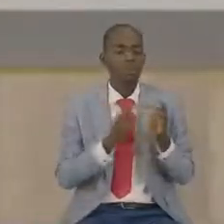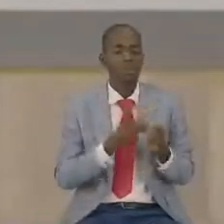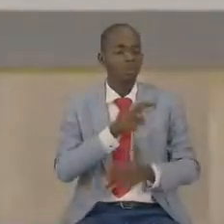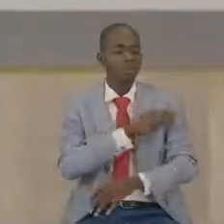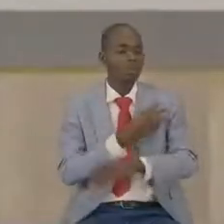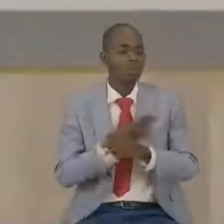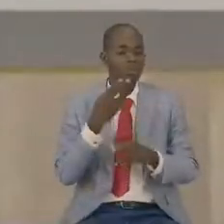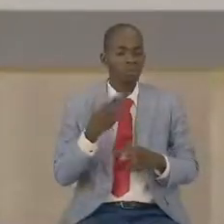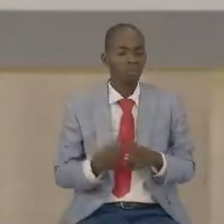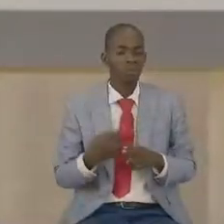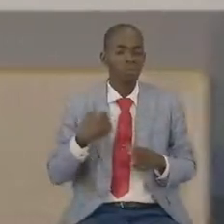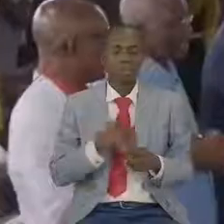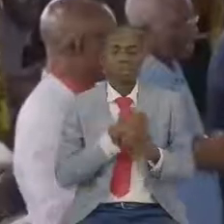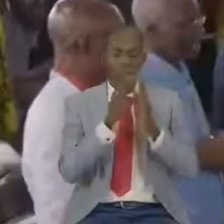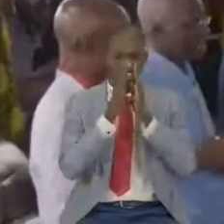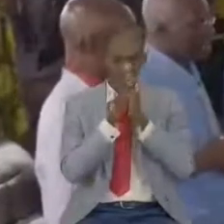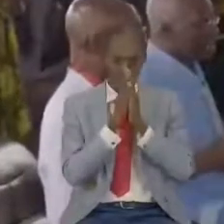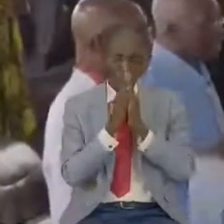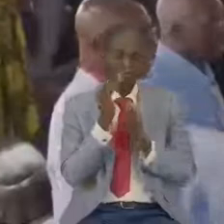Jésus, nous prions.